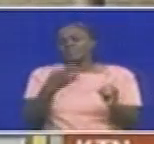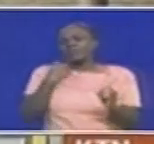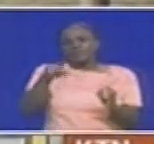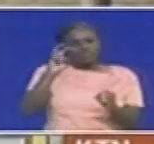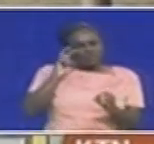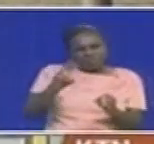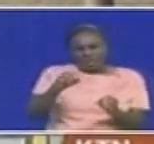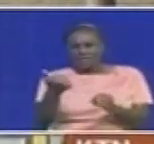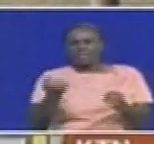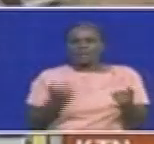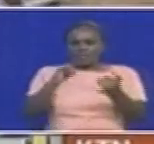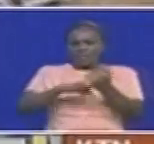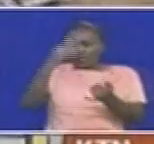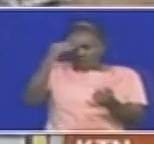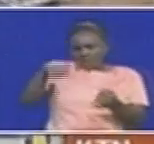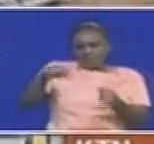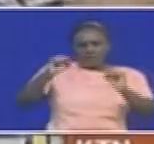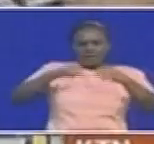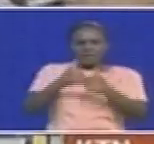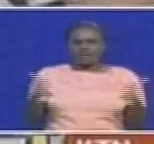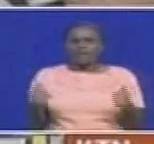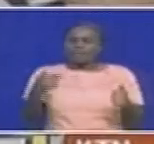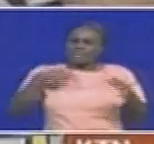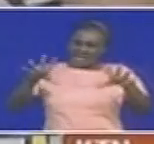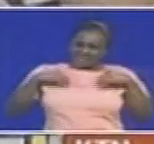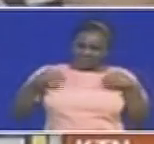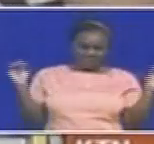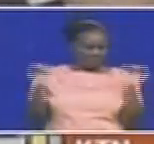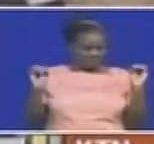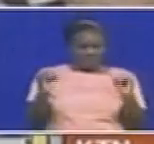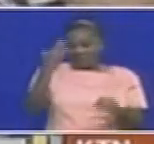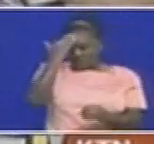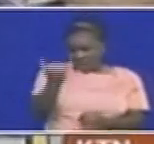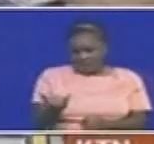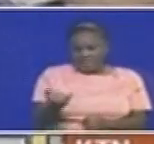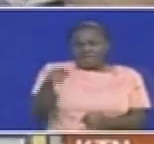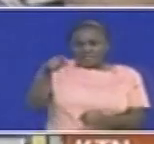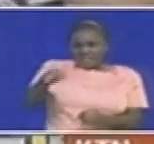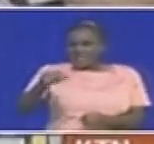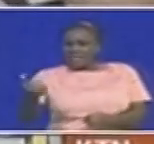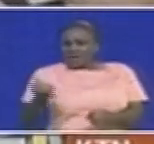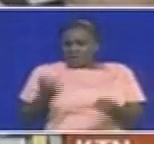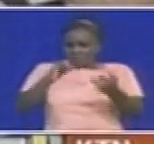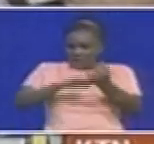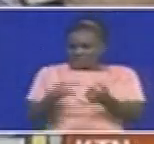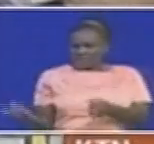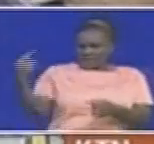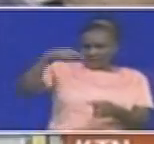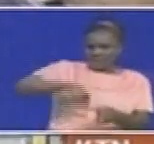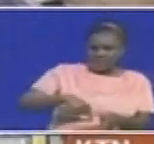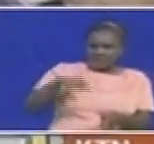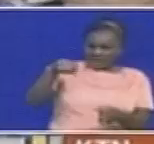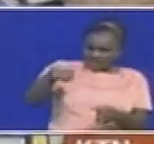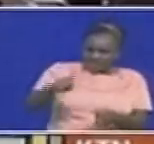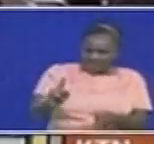mke mwingine kwa sababu mambo ya huyu amenichosha. Siwezi kubali kabisa, kwa maana sasa hiyo bibi ngine akikuja